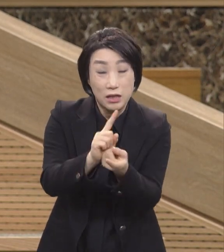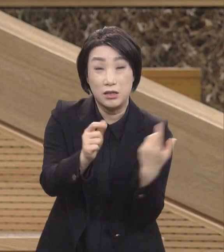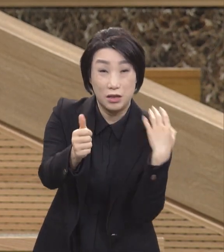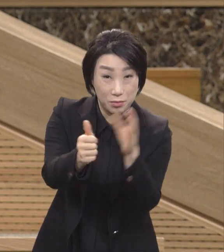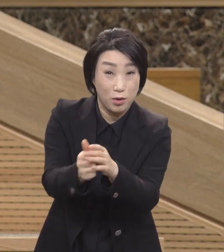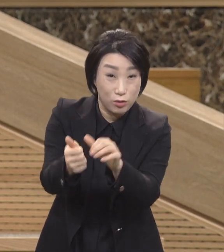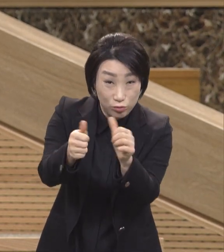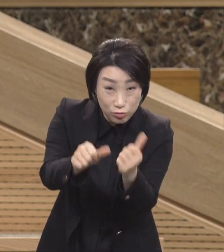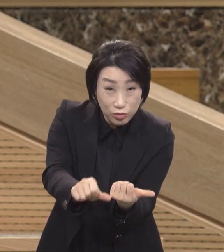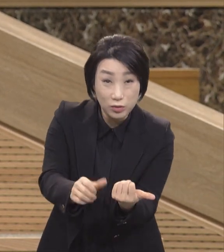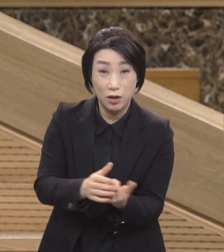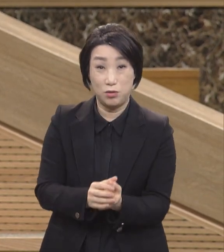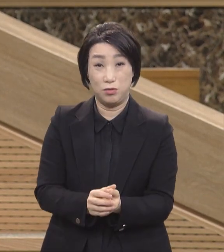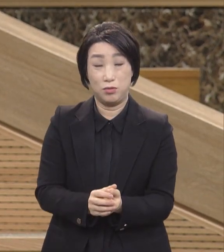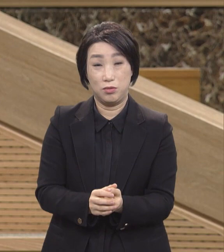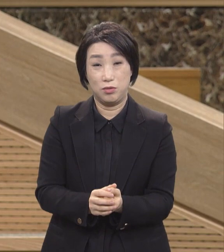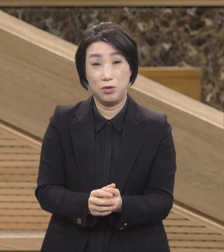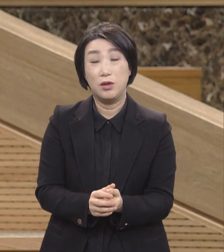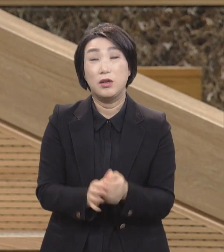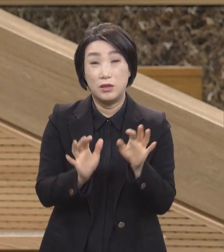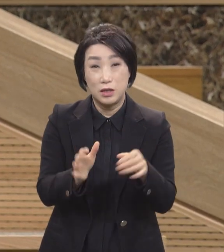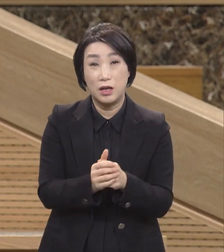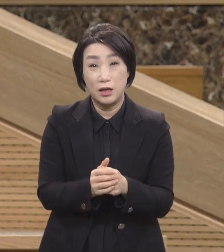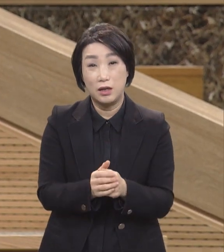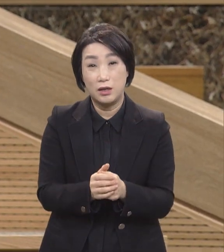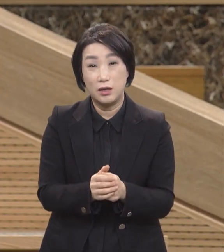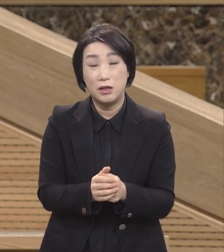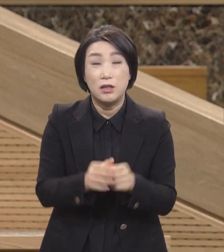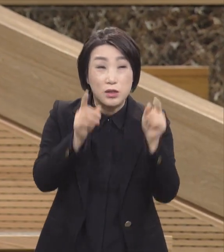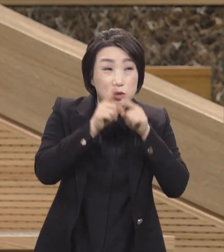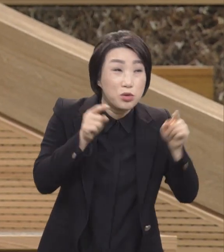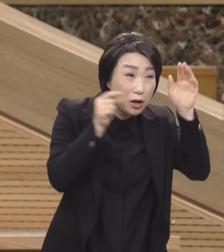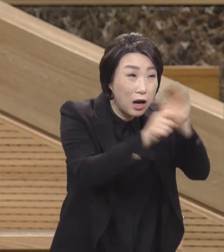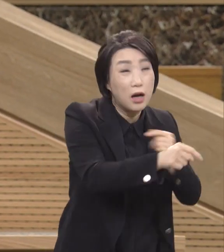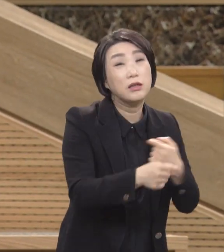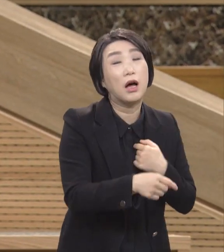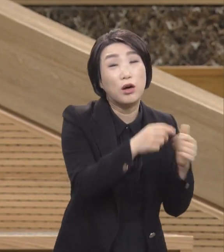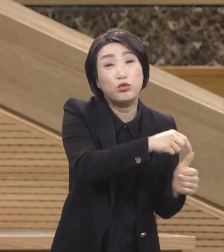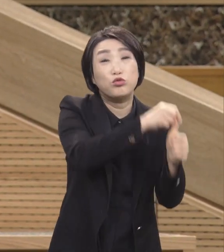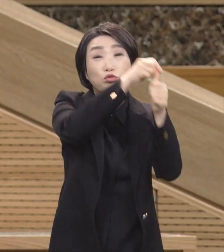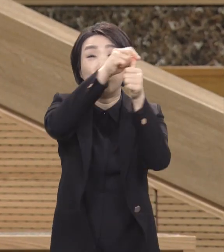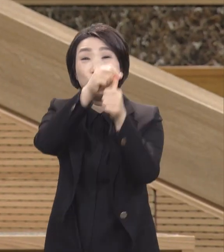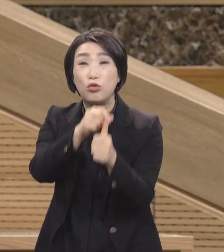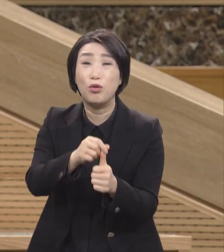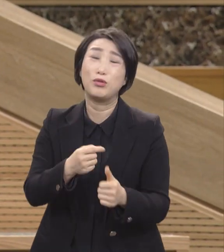죽어줄게 하고 불타는 지옥에서 나를 구원했다면